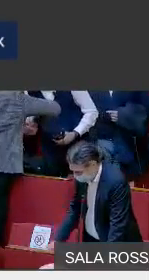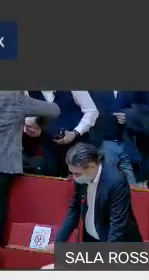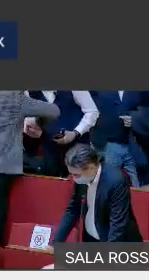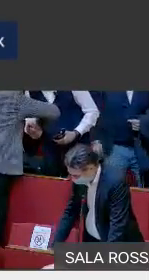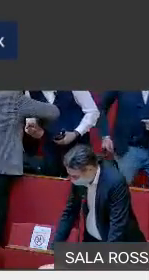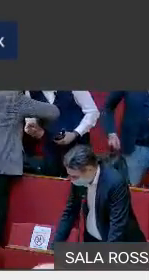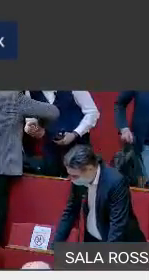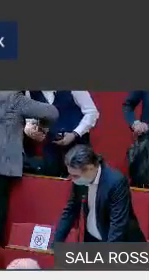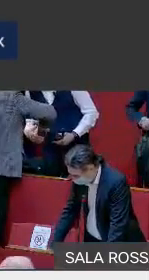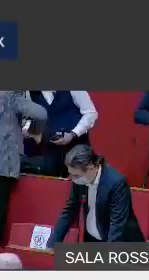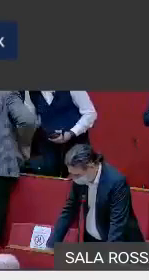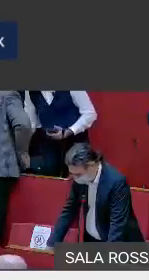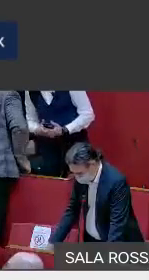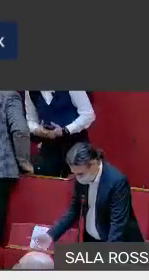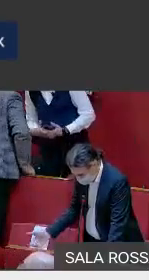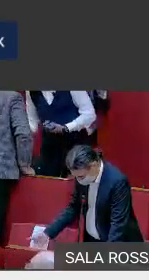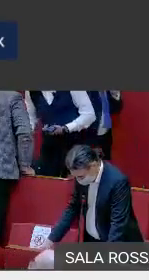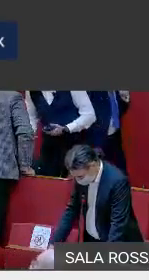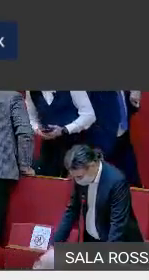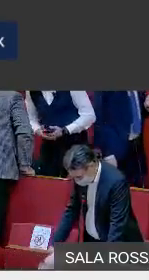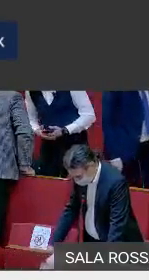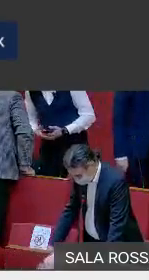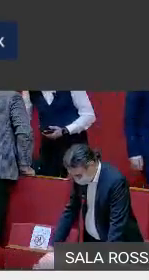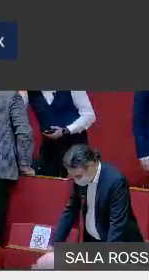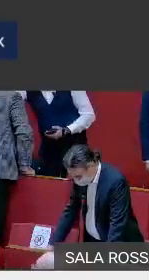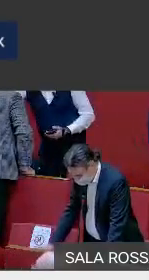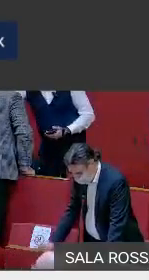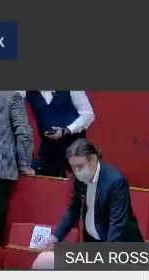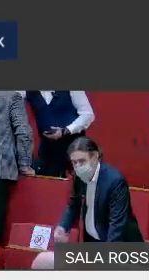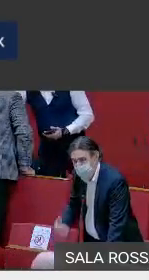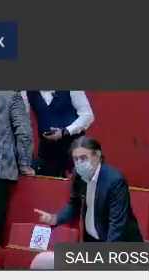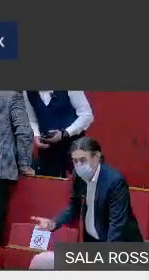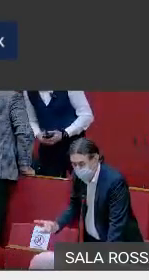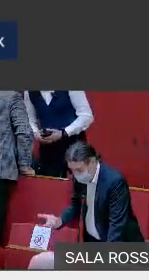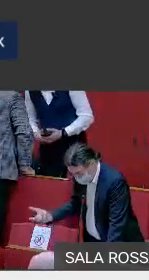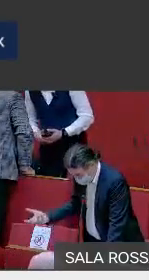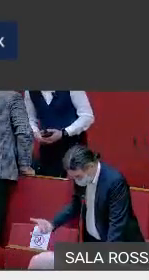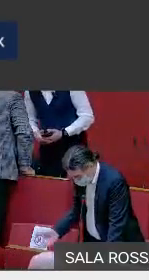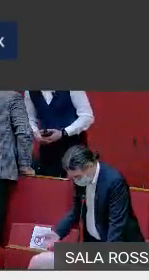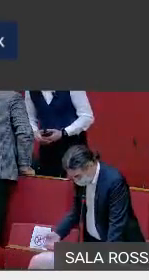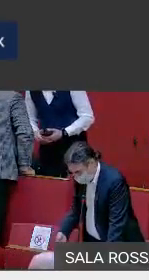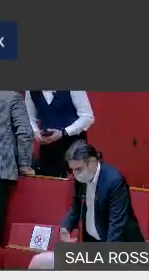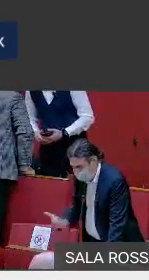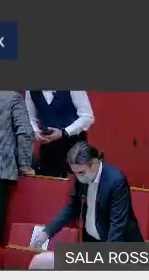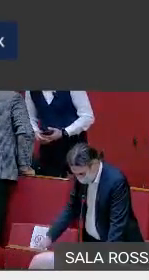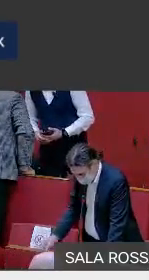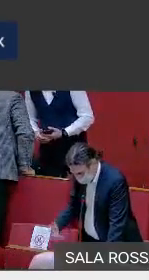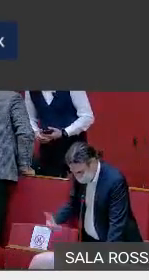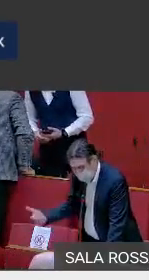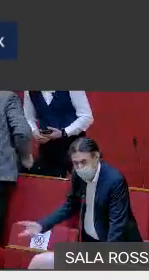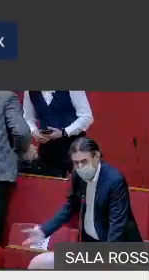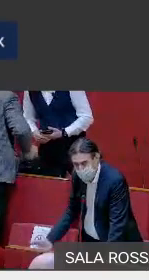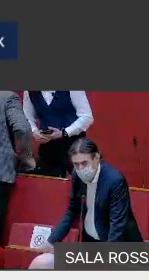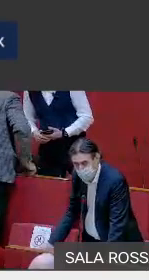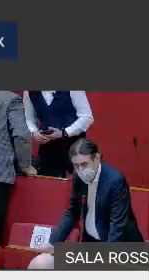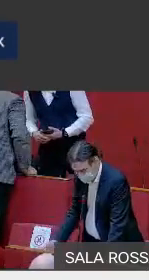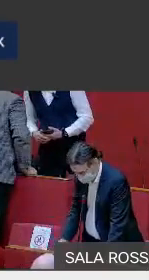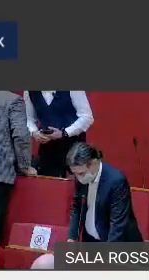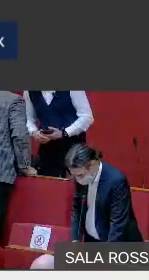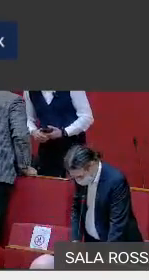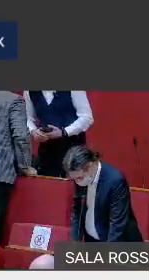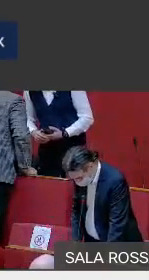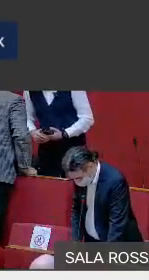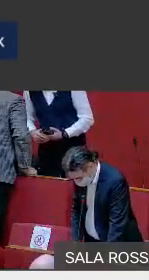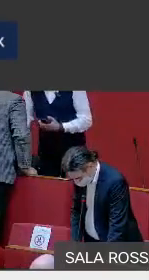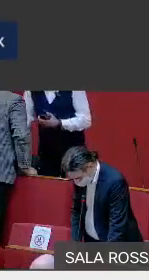anche alla movimentazione merci o vedo qui che senza una dichiarazione di intenti per lo